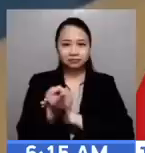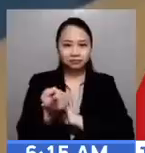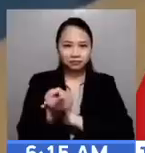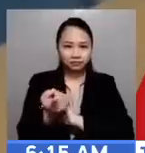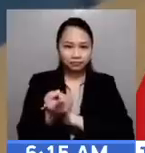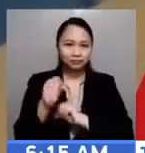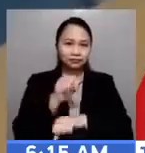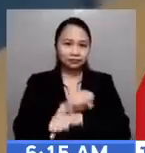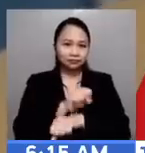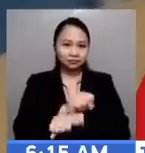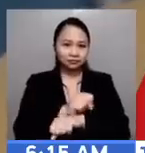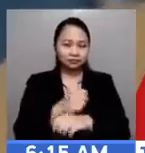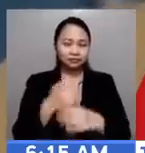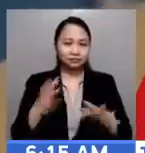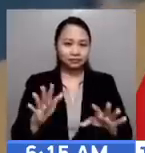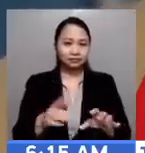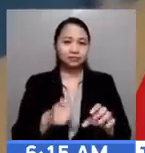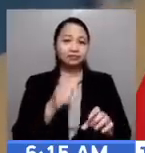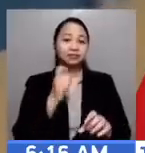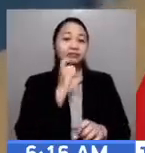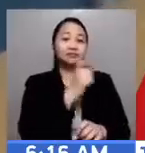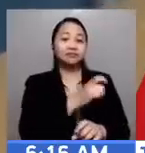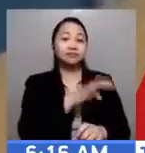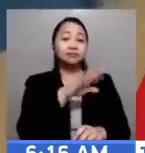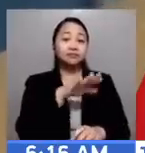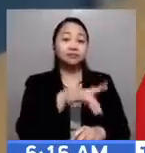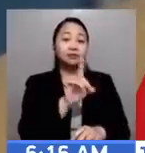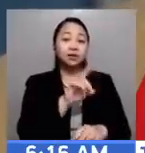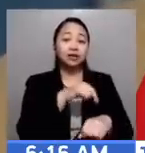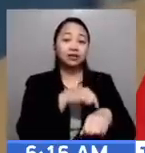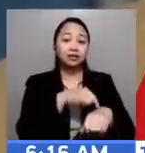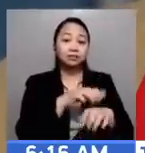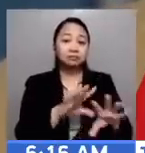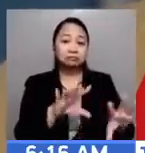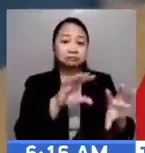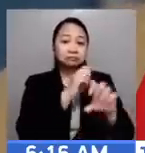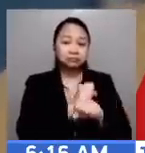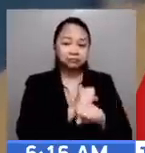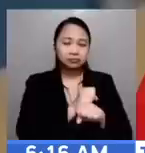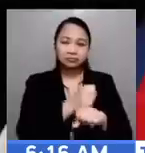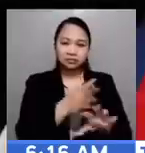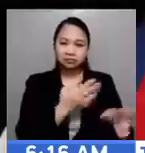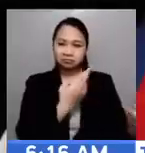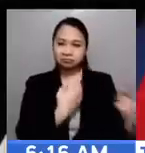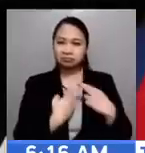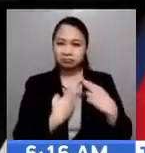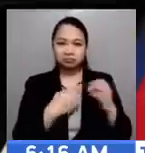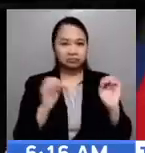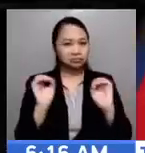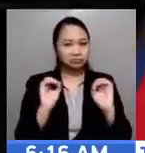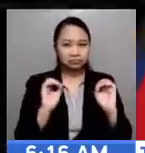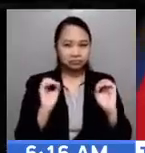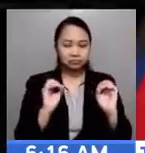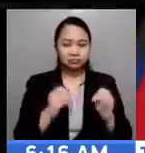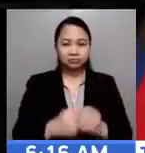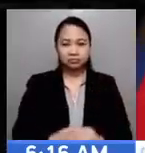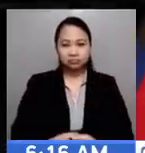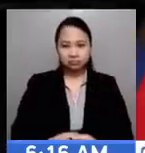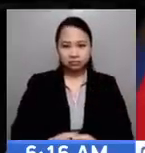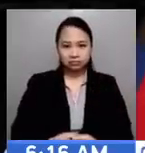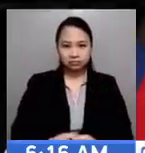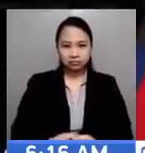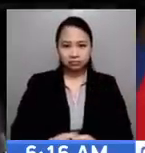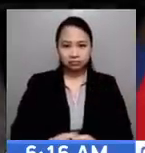Tapos tinext ko pa po siya kung ano oras siya matatapos. Tapos hindi na po siya nag-reply sa akin noon. Sa Timog Avenue sa Quezon